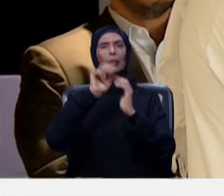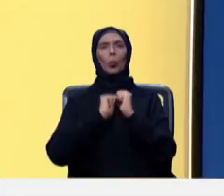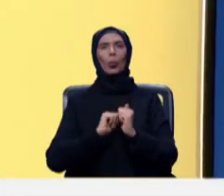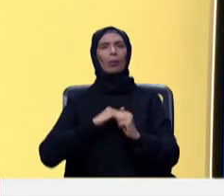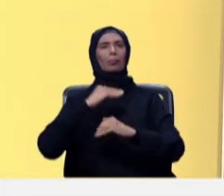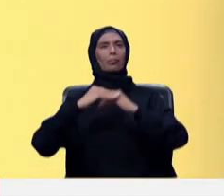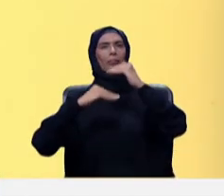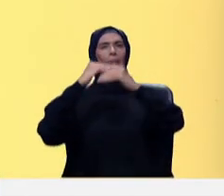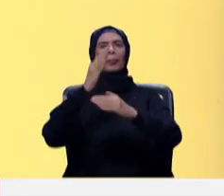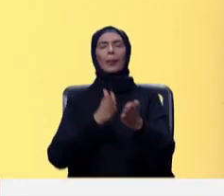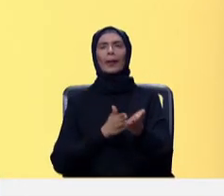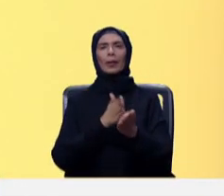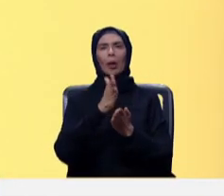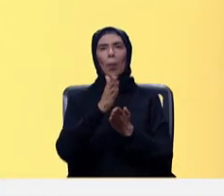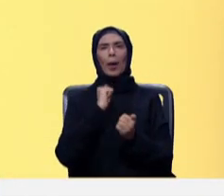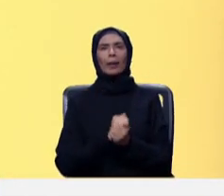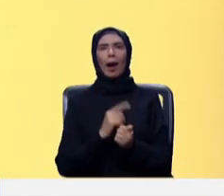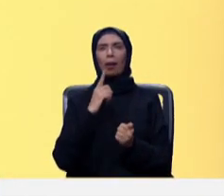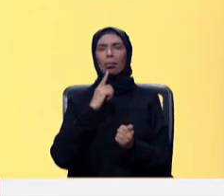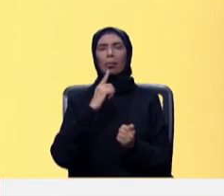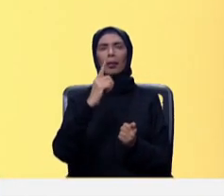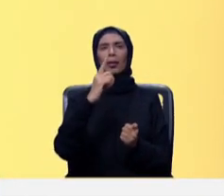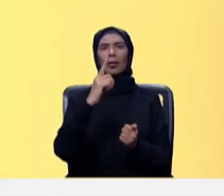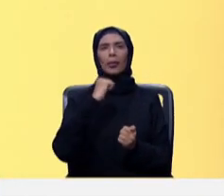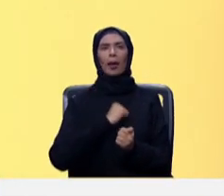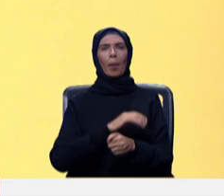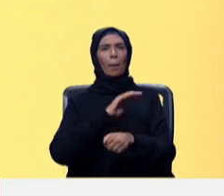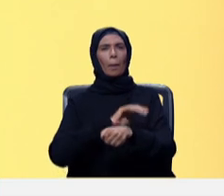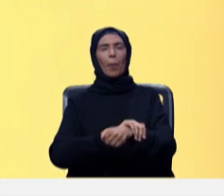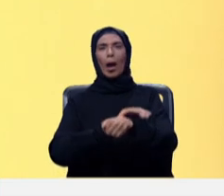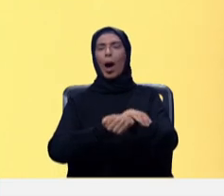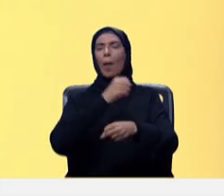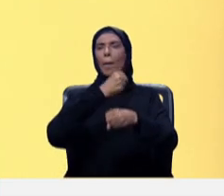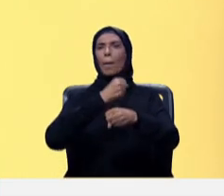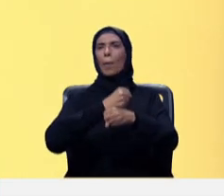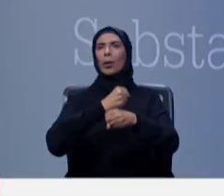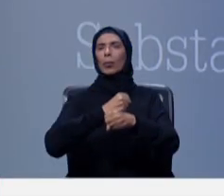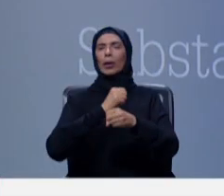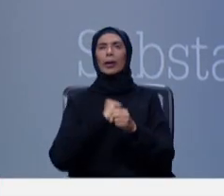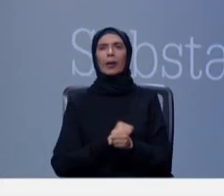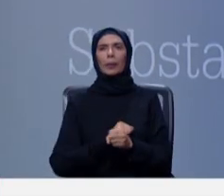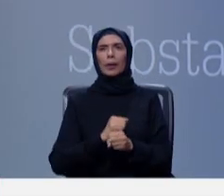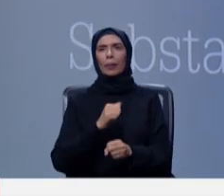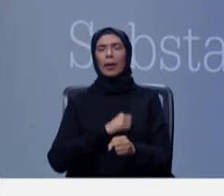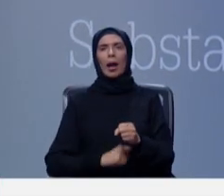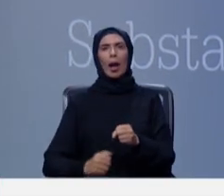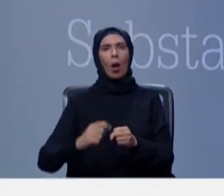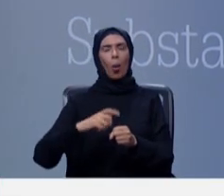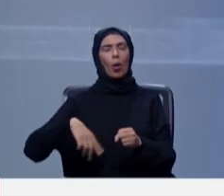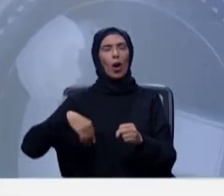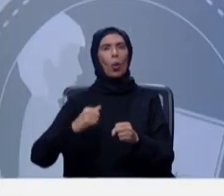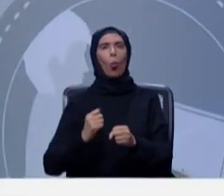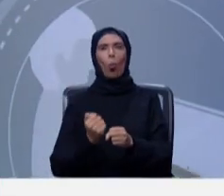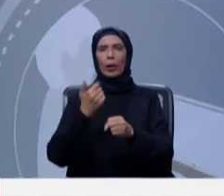تطوير مساراتها وتلبية متطلباتها في ظل الجهود الكبيرة التي يبذلها صاحب السمو الملكي الأمير سلمان بن حمد